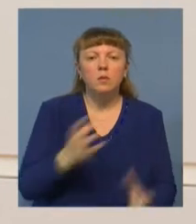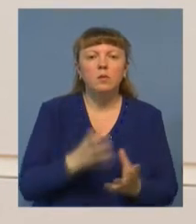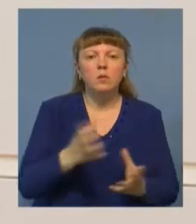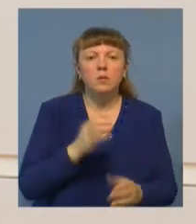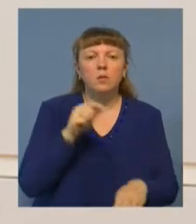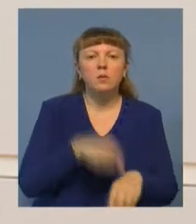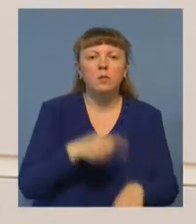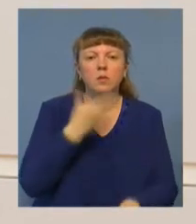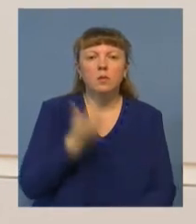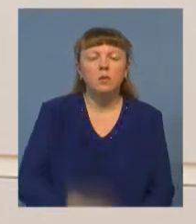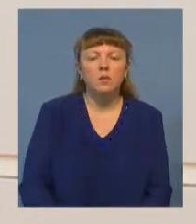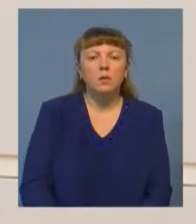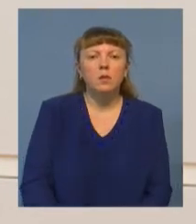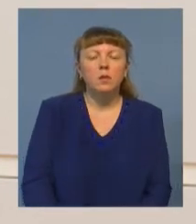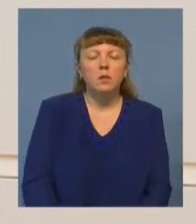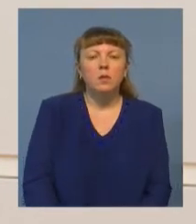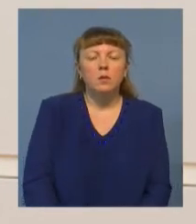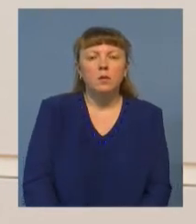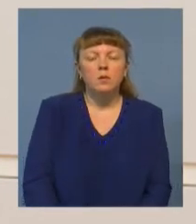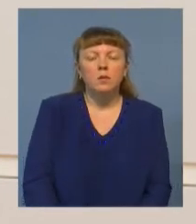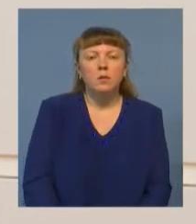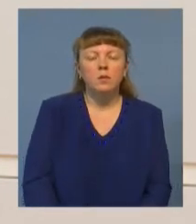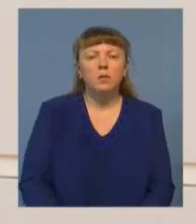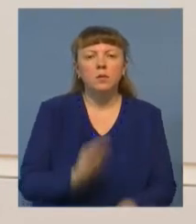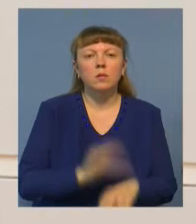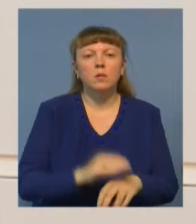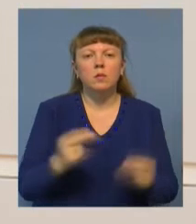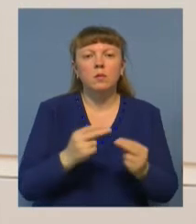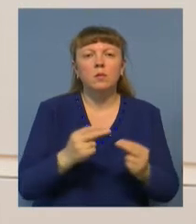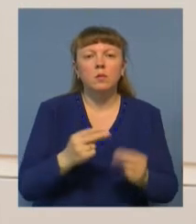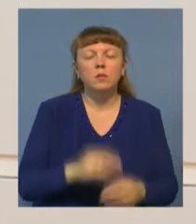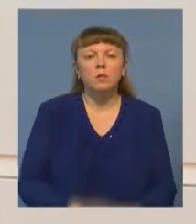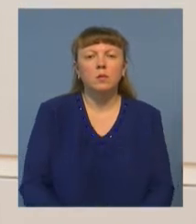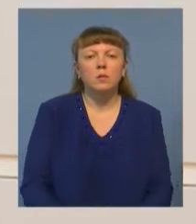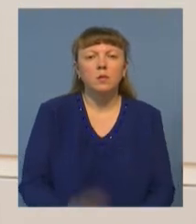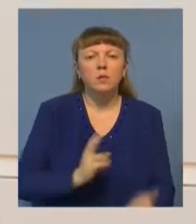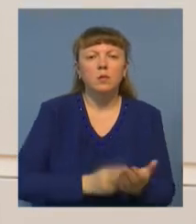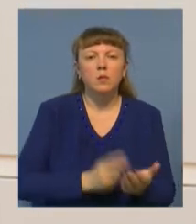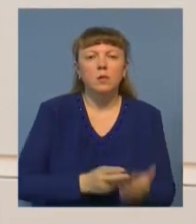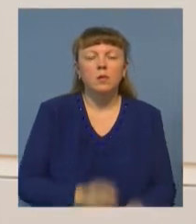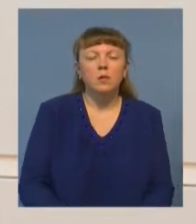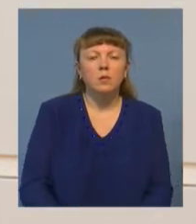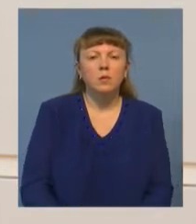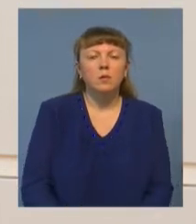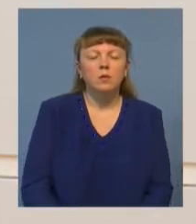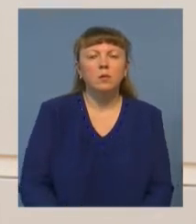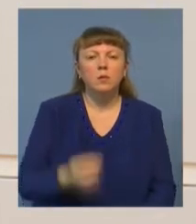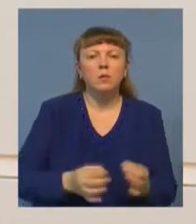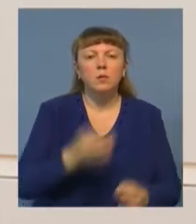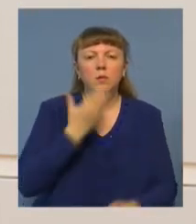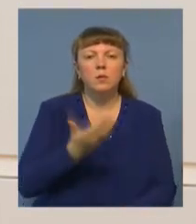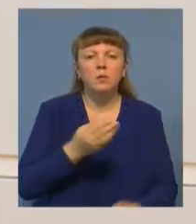не поступали. И данные факты подтверждаются свидетельскими показаниями. То есть в судебном заседании